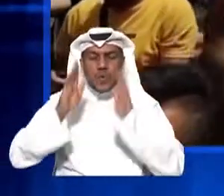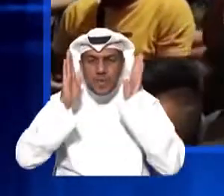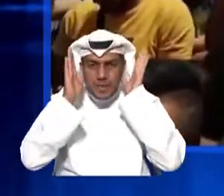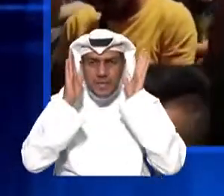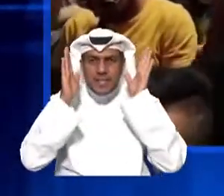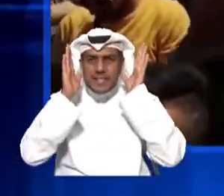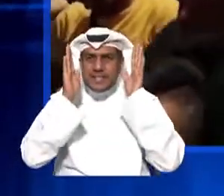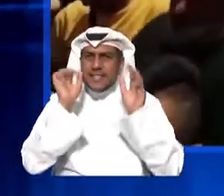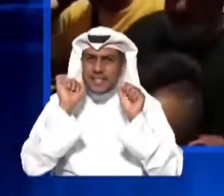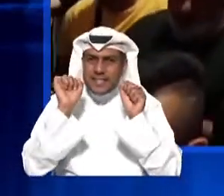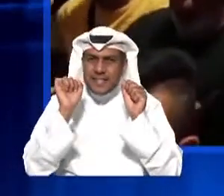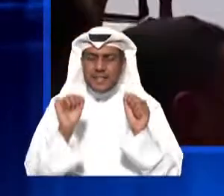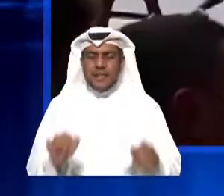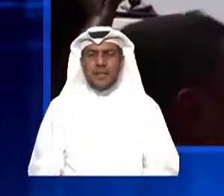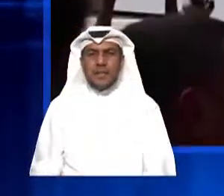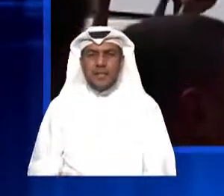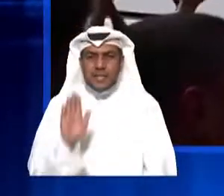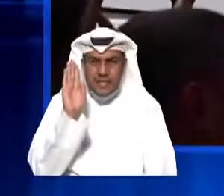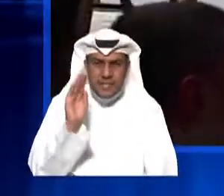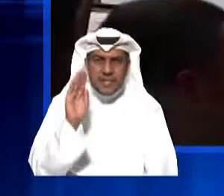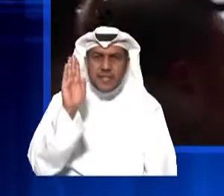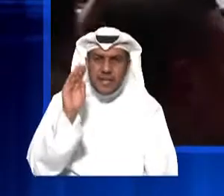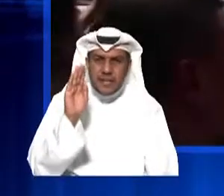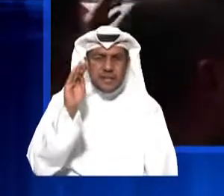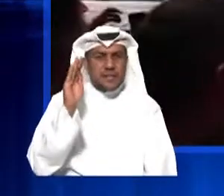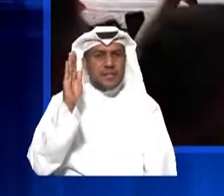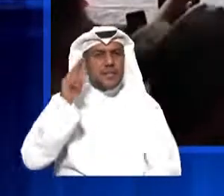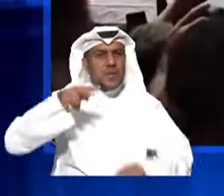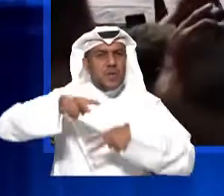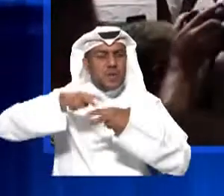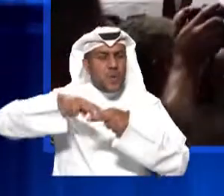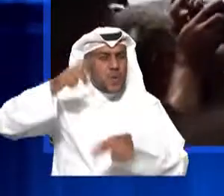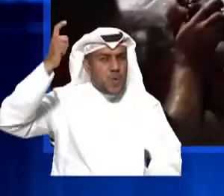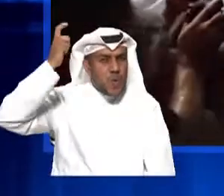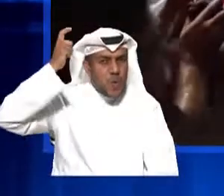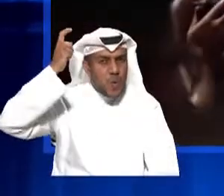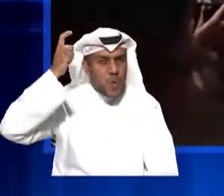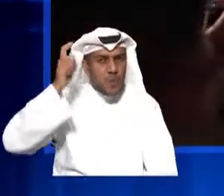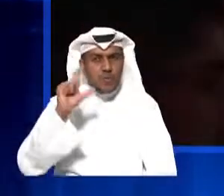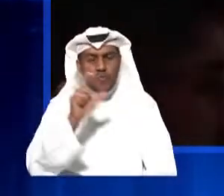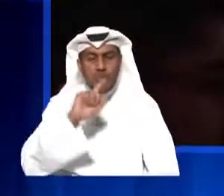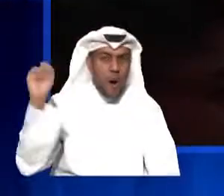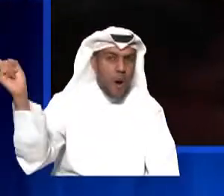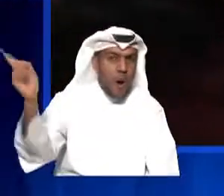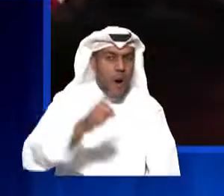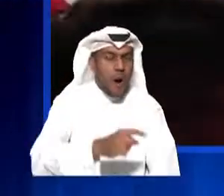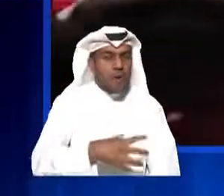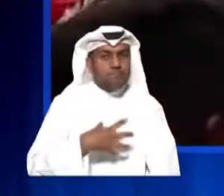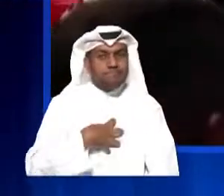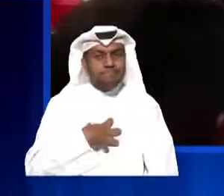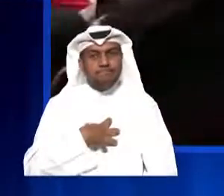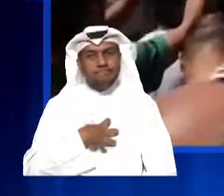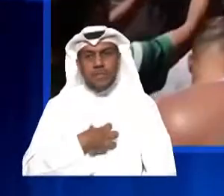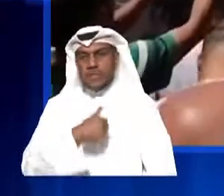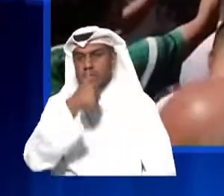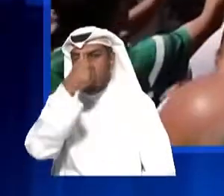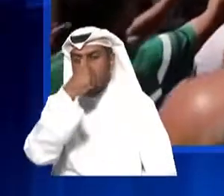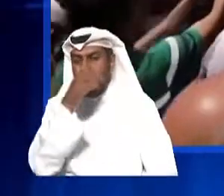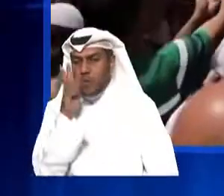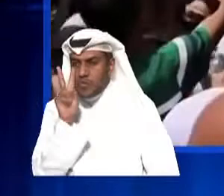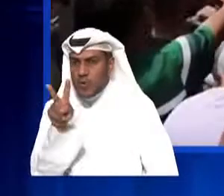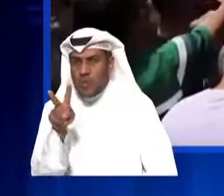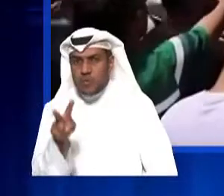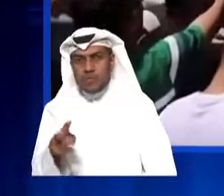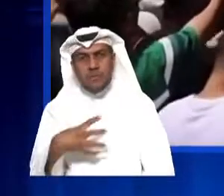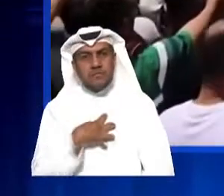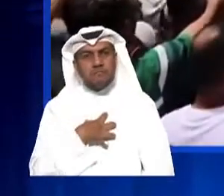بأعمال استفزازية تثير مشاعر الفلسطينيين والمسلمين حول العالم. لطالما شكل المسجد الأقصى المبارك